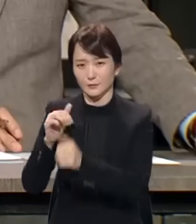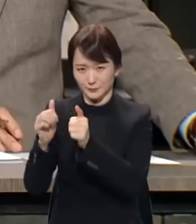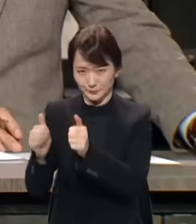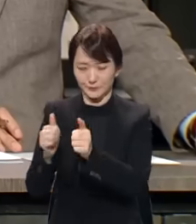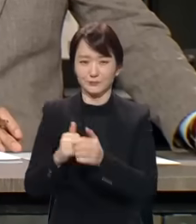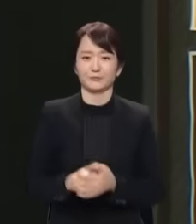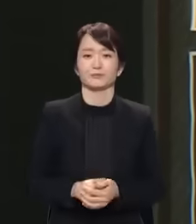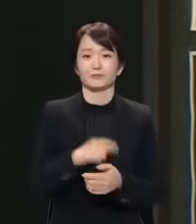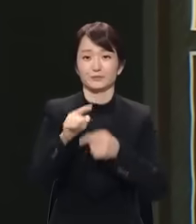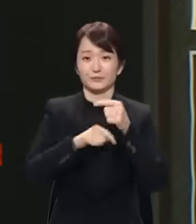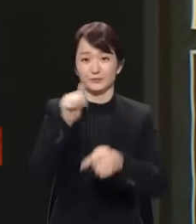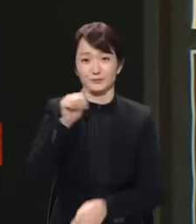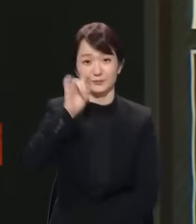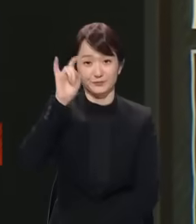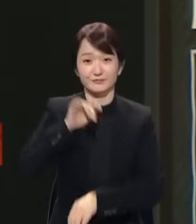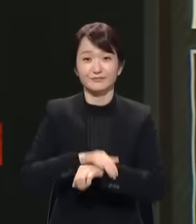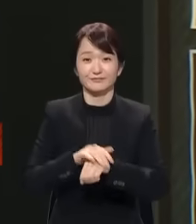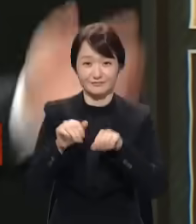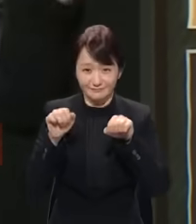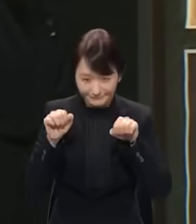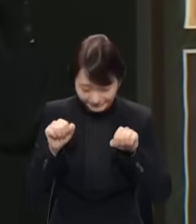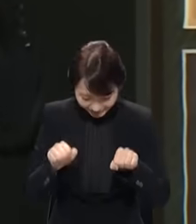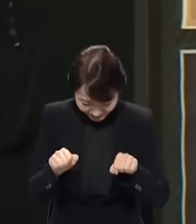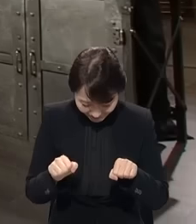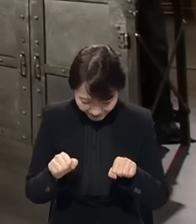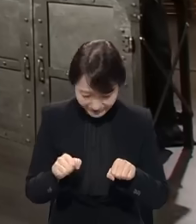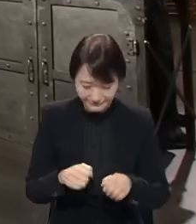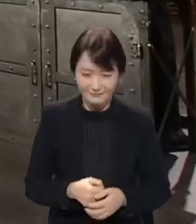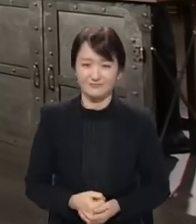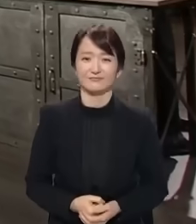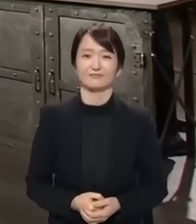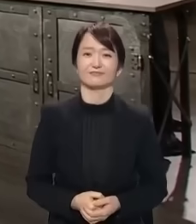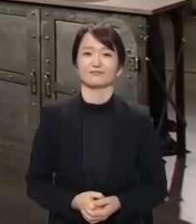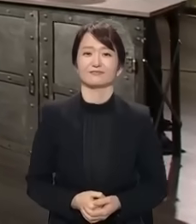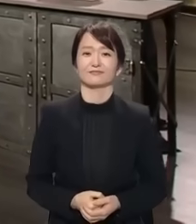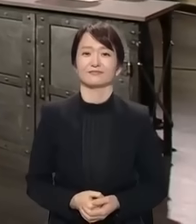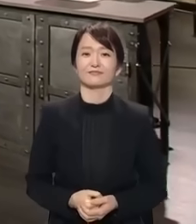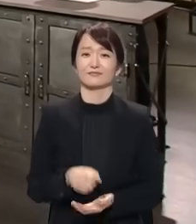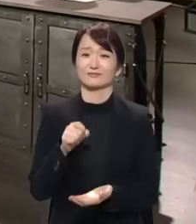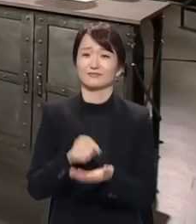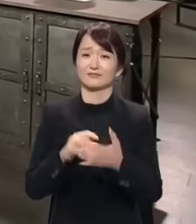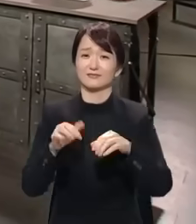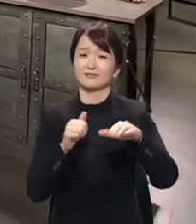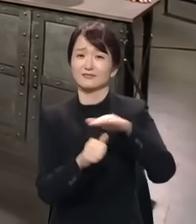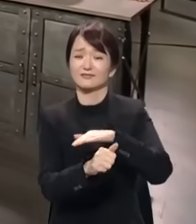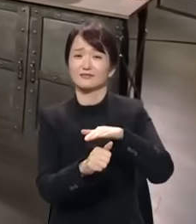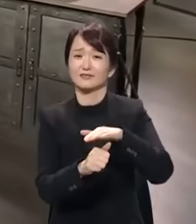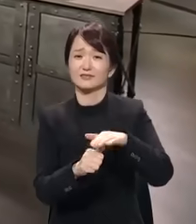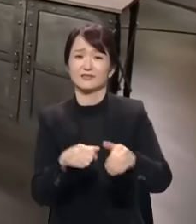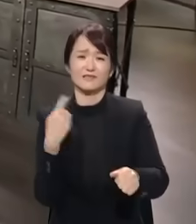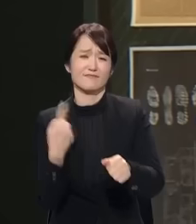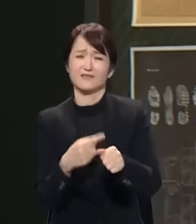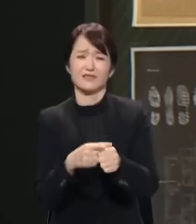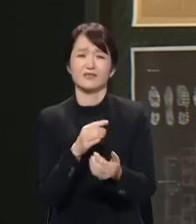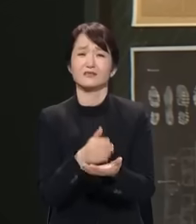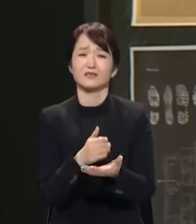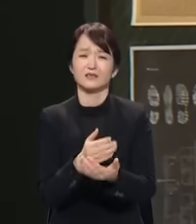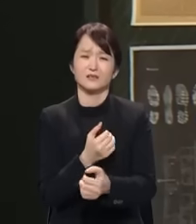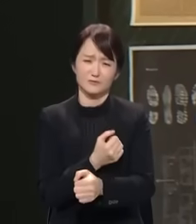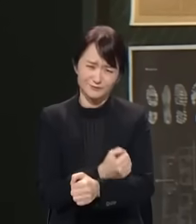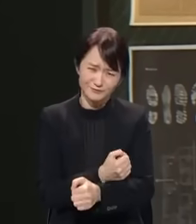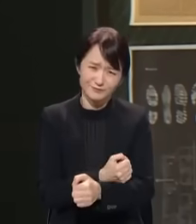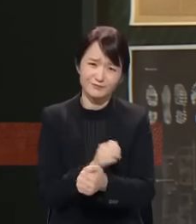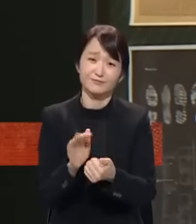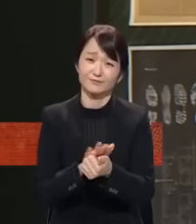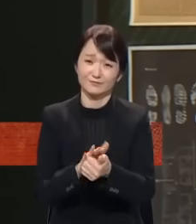그리고 박준혜 수호 선생님 나오셨습니다. 안녕하세요. 안녕하세요. 축구 국가대표 선수들 너무 욕하지 말아주세요.